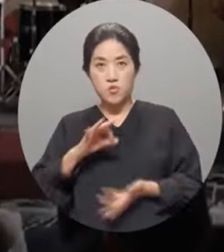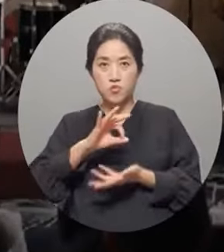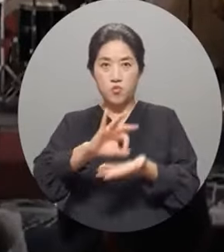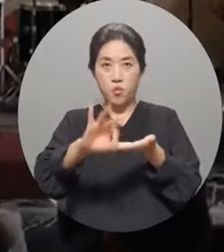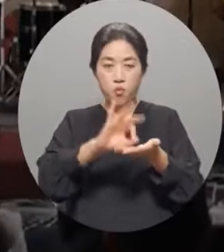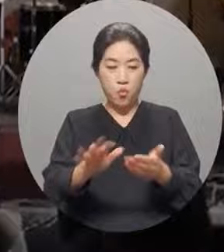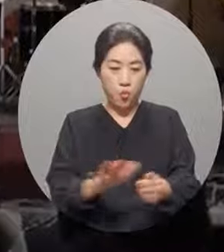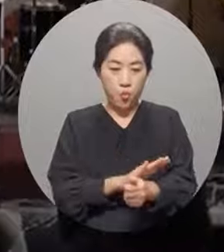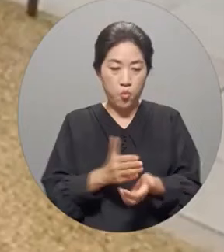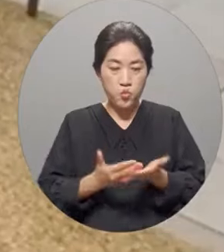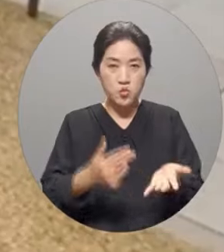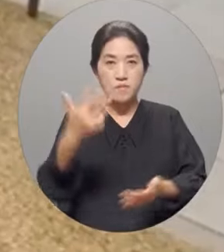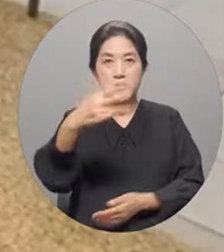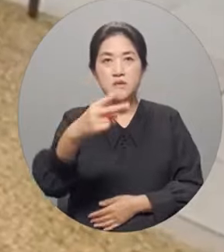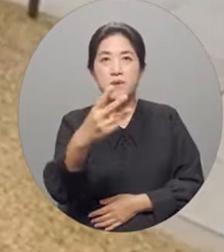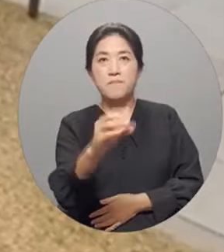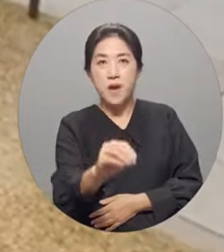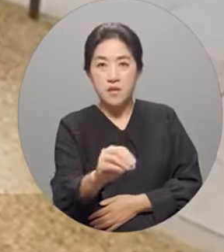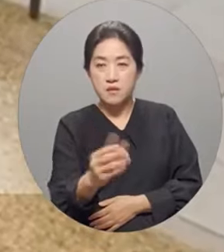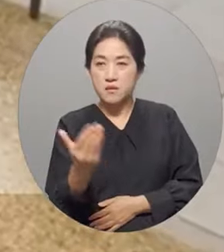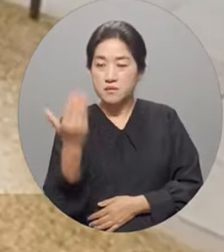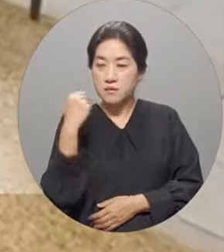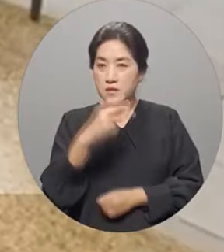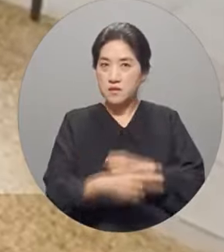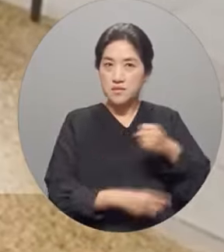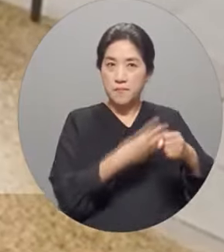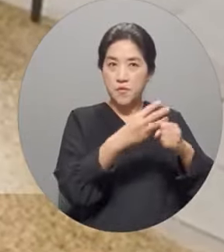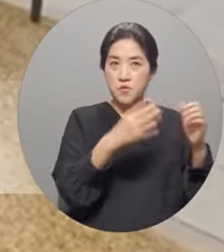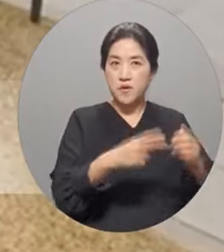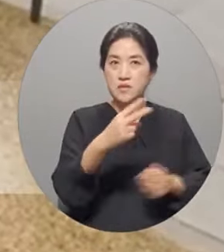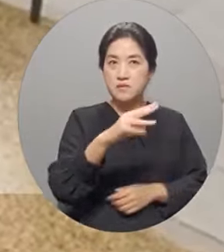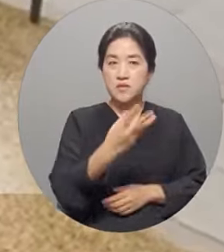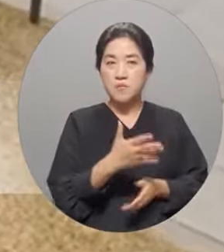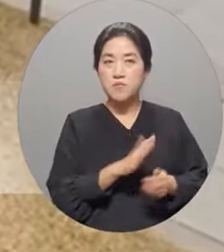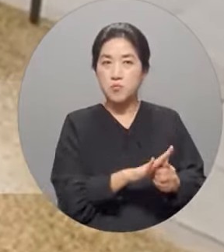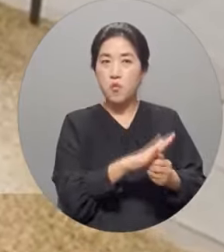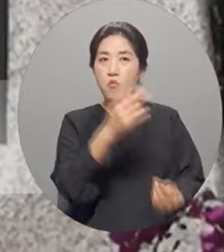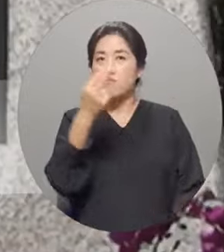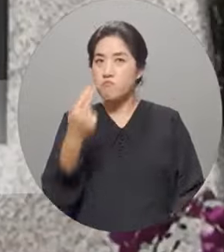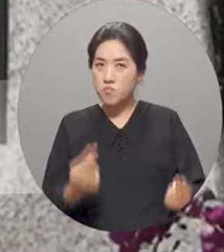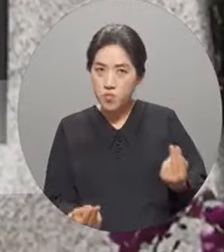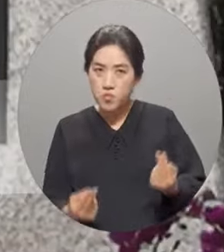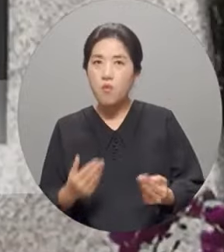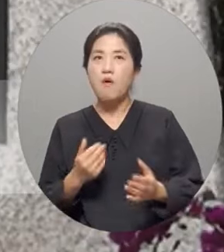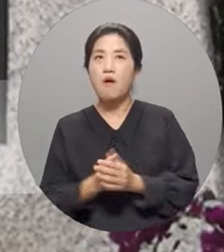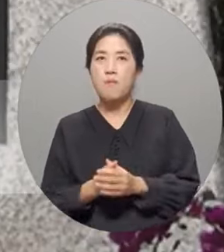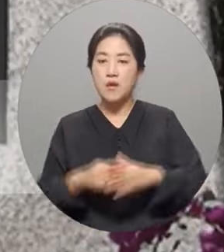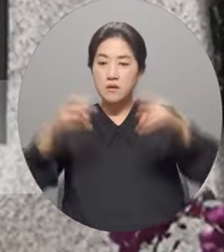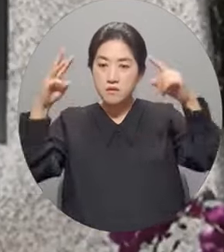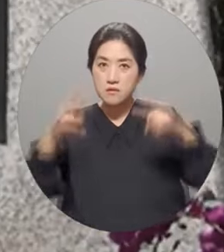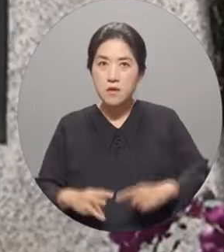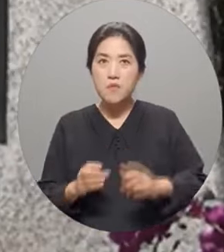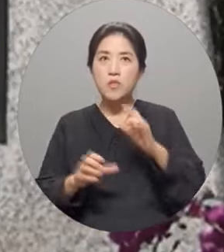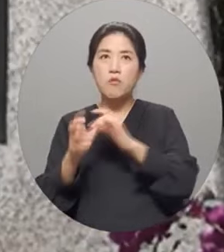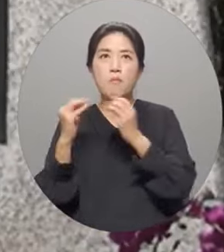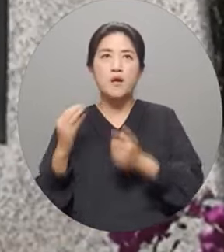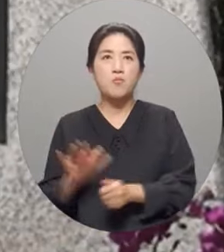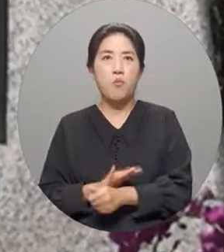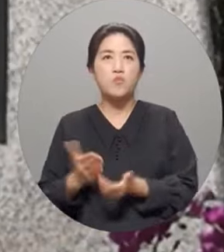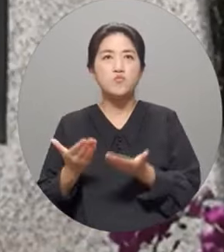원이 지급됐습니다. 이전 3년간 2,400만 원이 지원됐던 것과 비교하면 3배 넘게